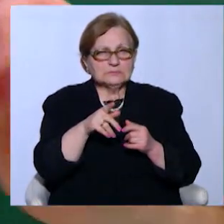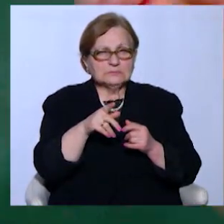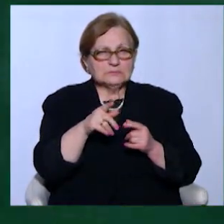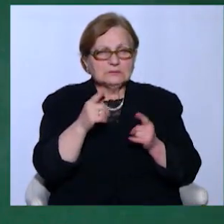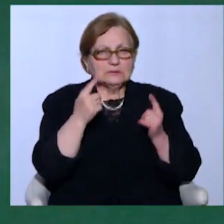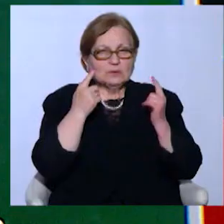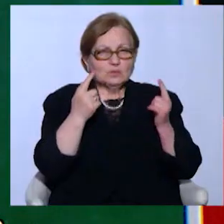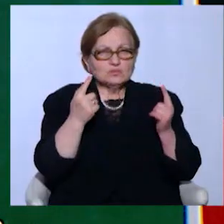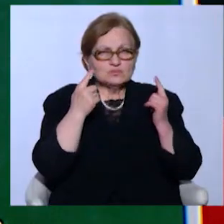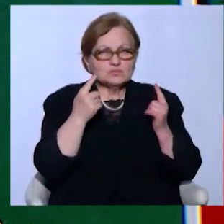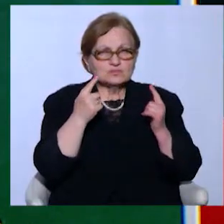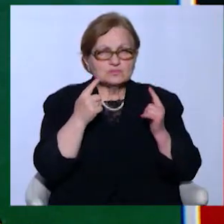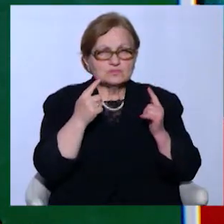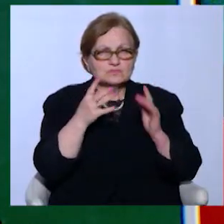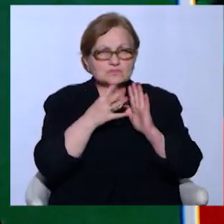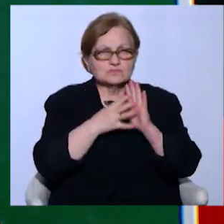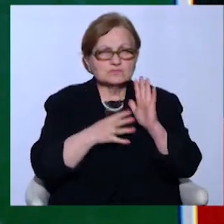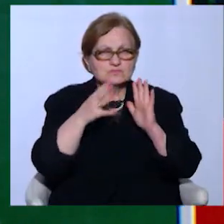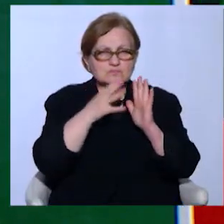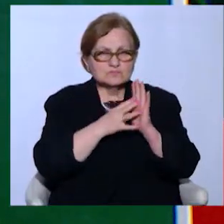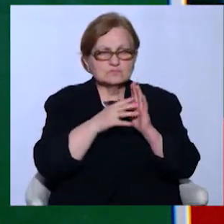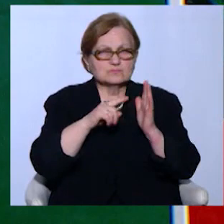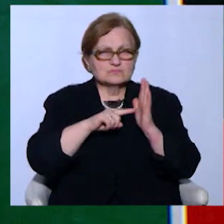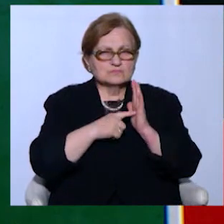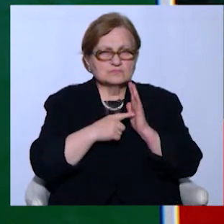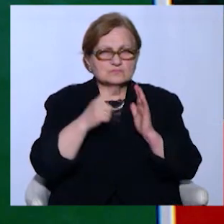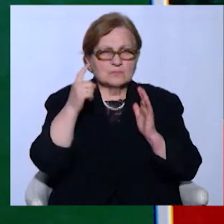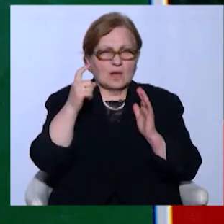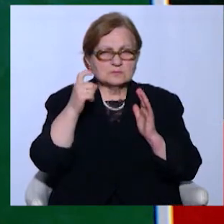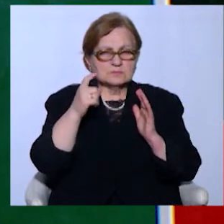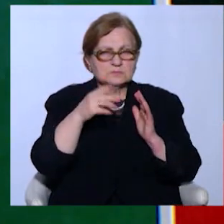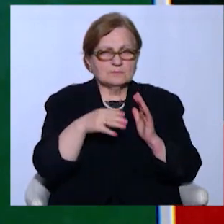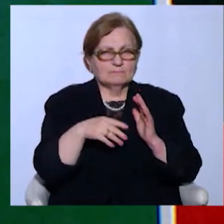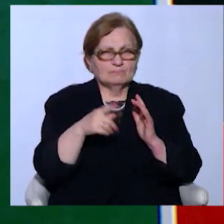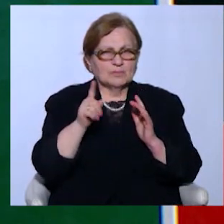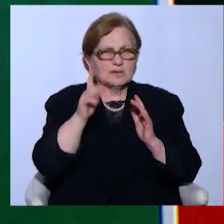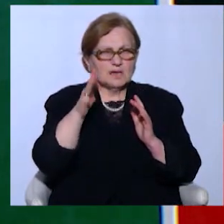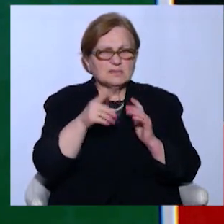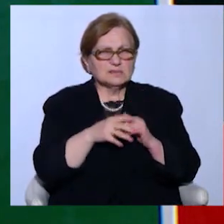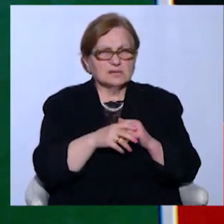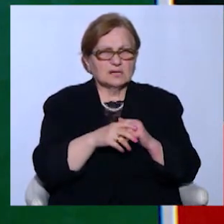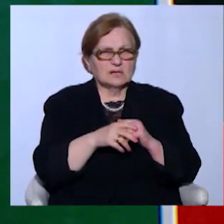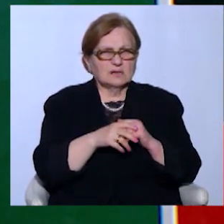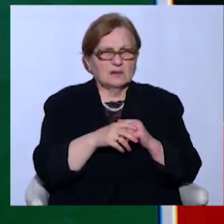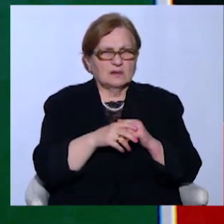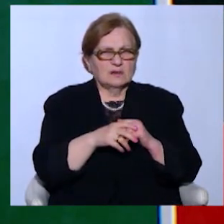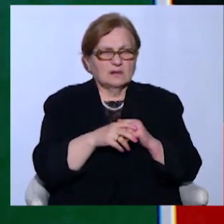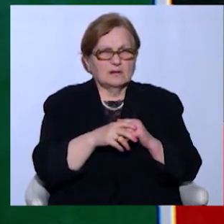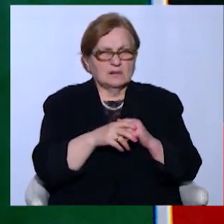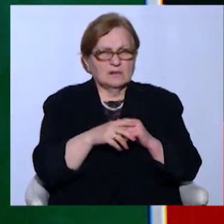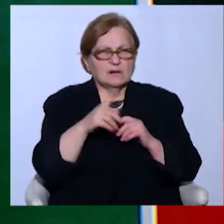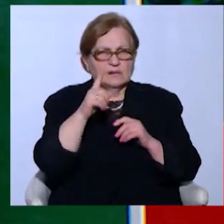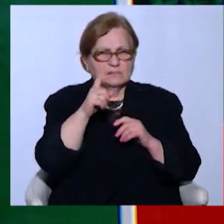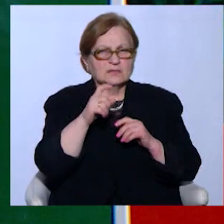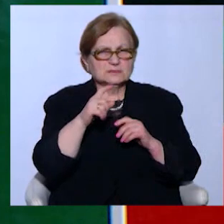უდიდესი ორნიშნა რიცხვი 99 გამრავლებული 100-ზე. რას მივიღებ? ვიცით ხომ